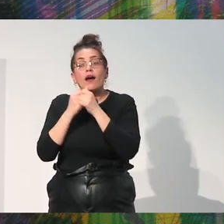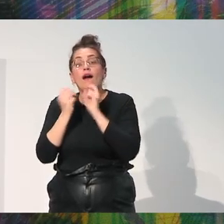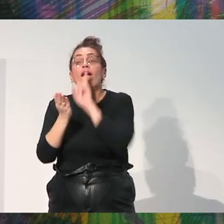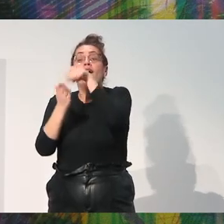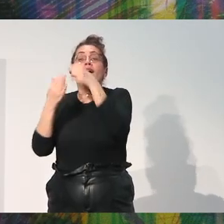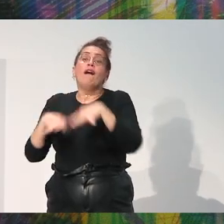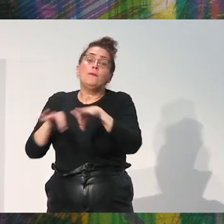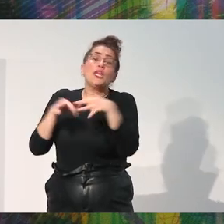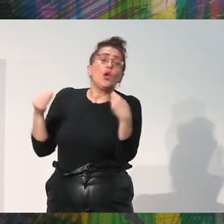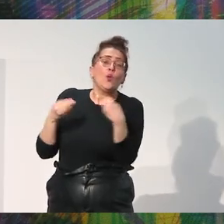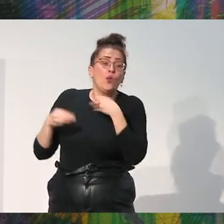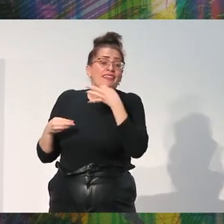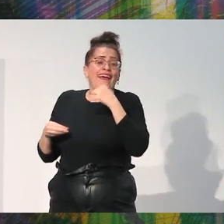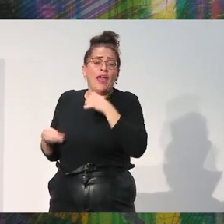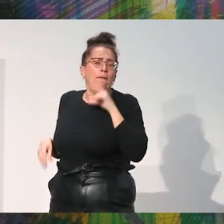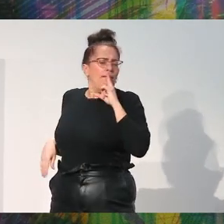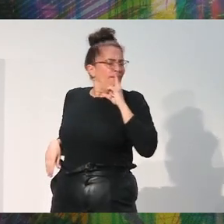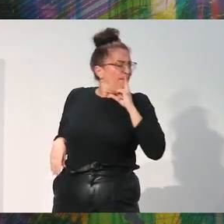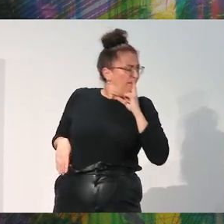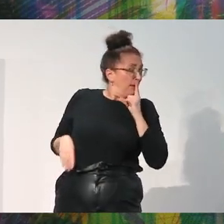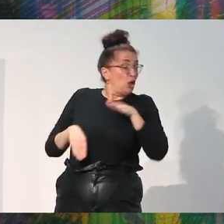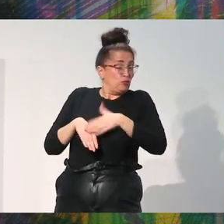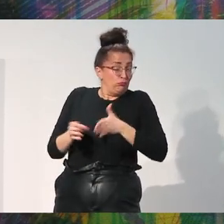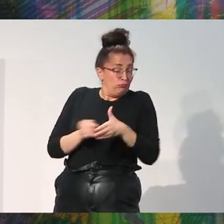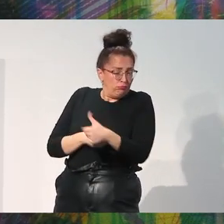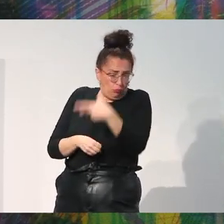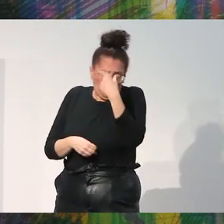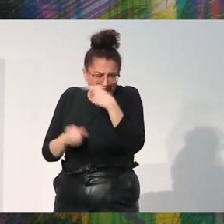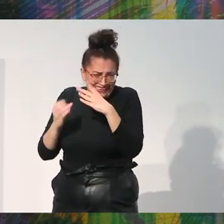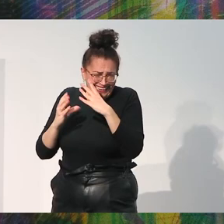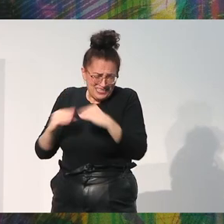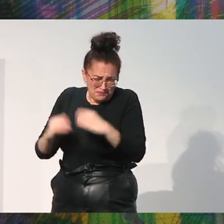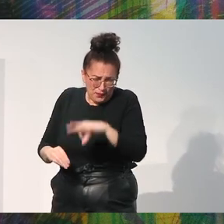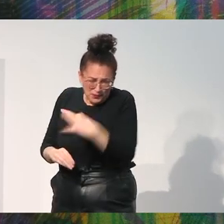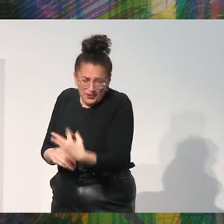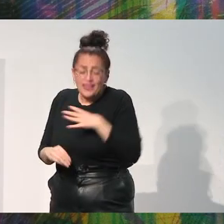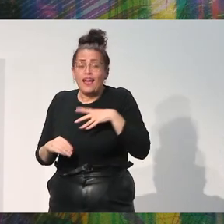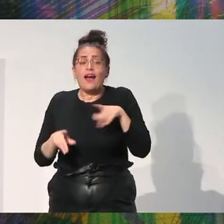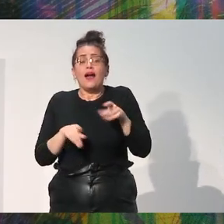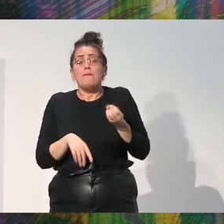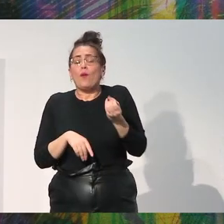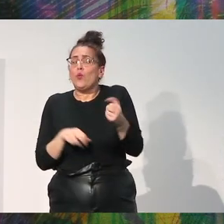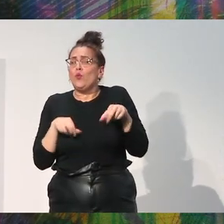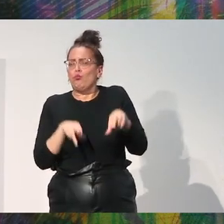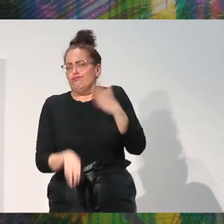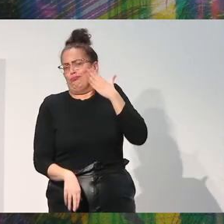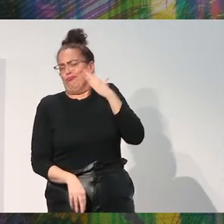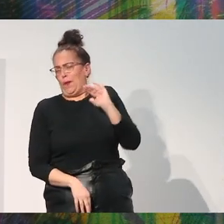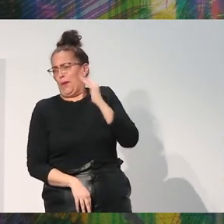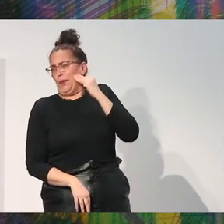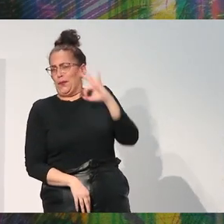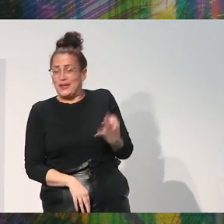sa dernière pièce de théâtre Mère, il ne fait plus que ça, il fait que parler des phalangistes, parler de chaque rue de Beyrouth, voilà, donc ça nous rattrape toujours à un